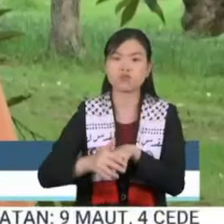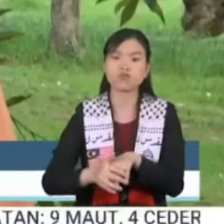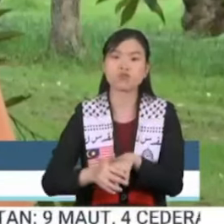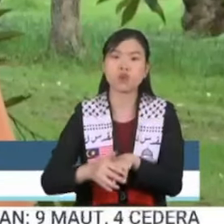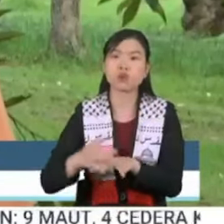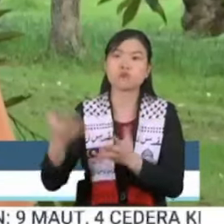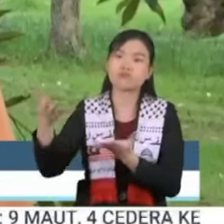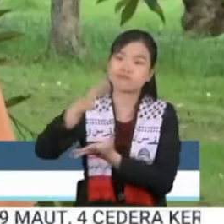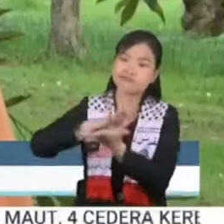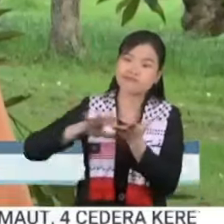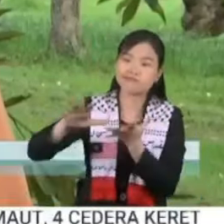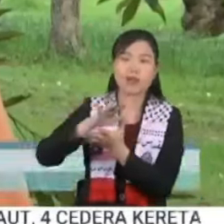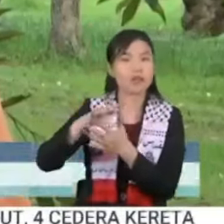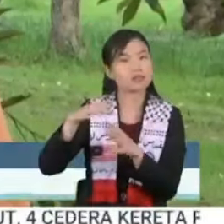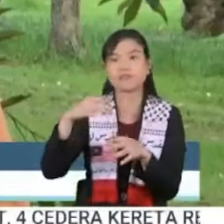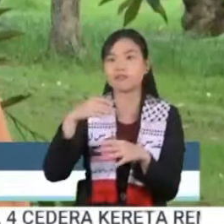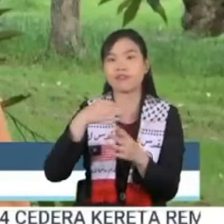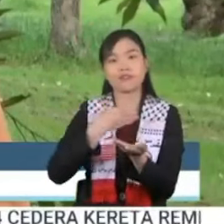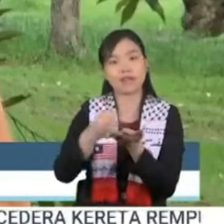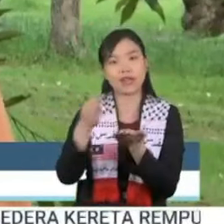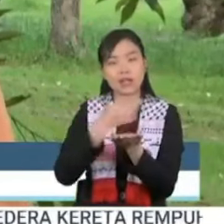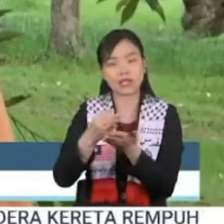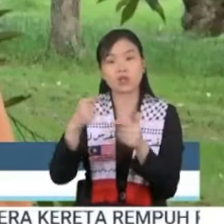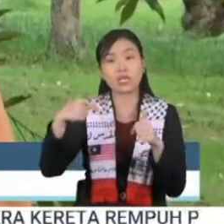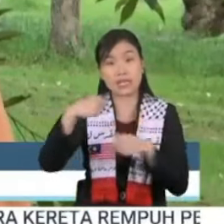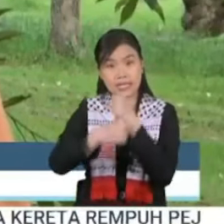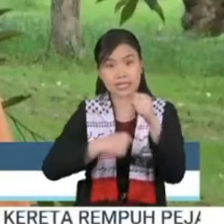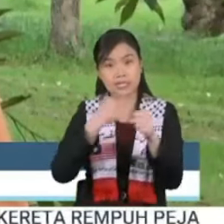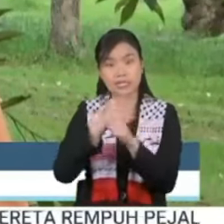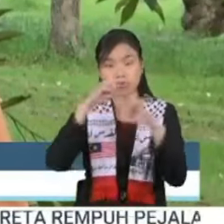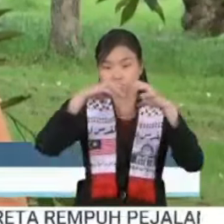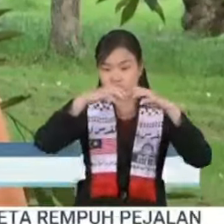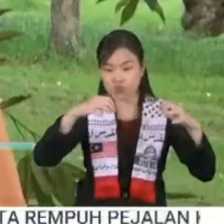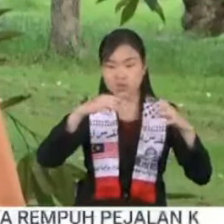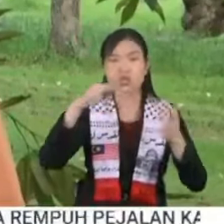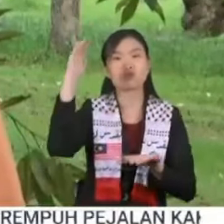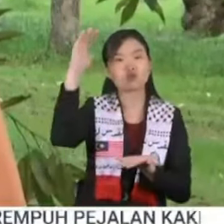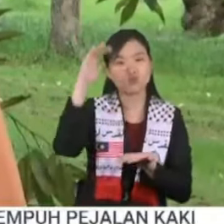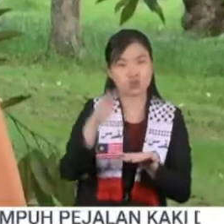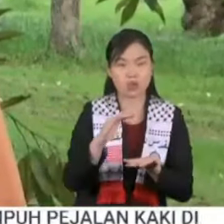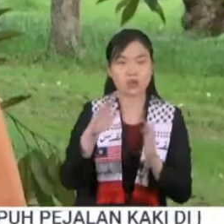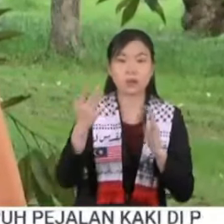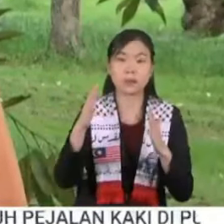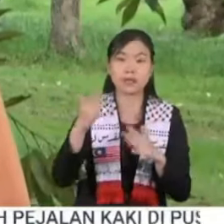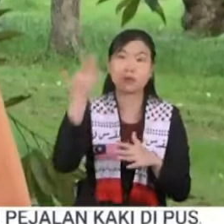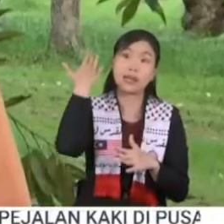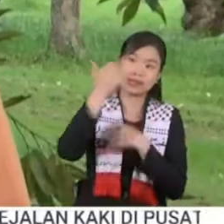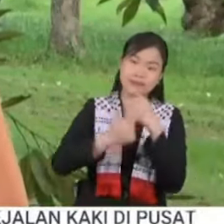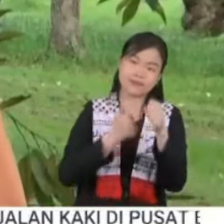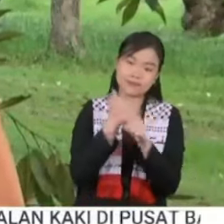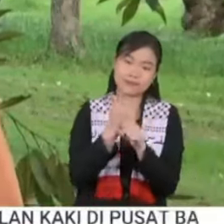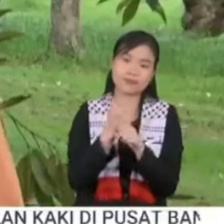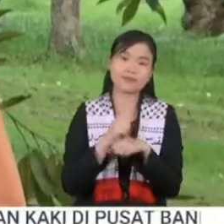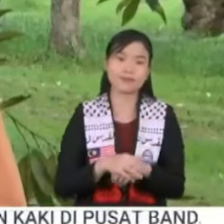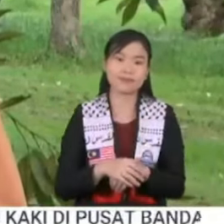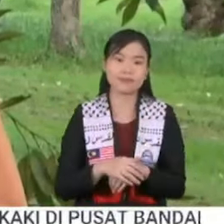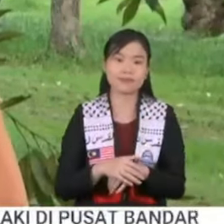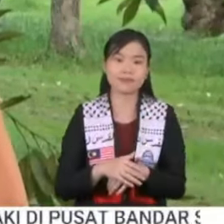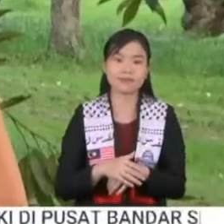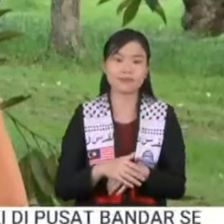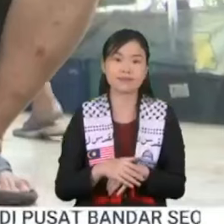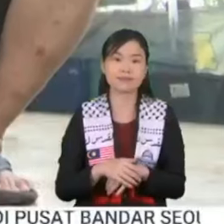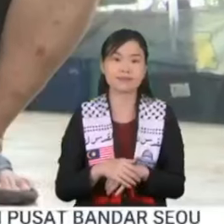lah. So tahun ni durian akan berkurangan compare dengan kalau berbanding dengan tahun lepas kan. Tahun lepas